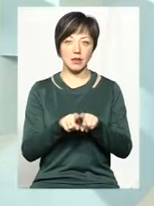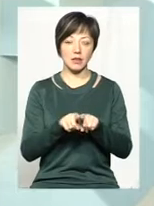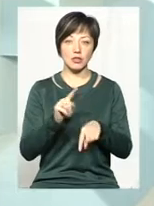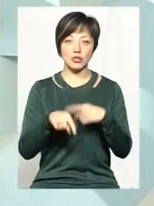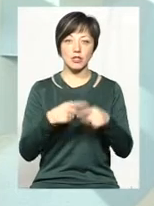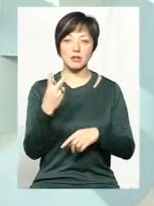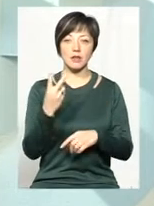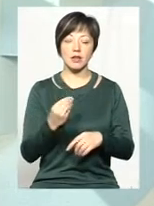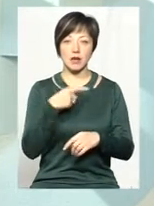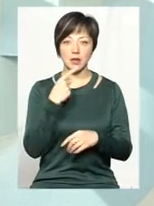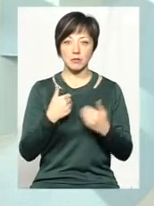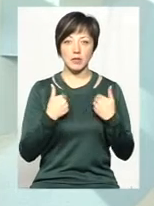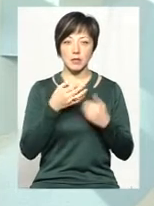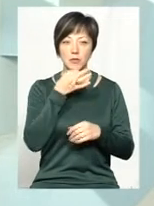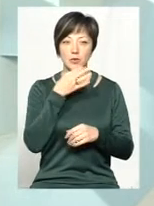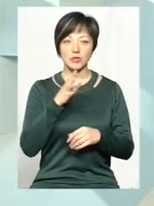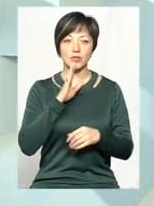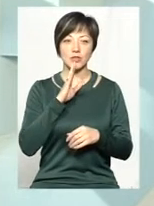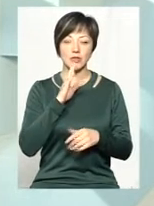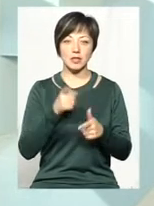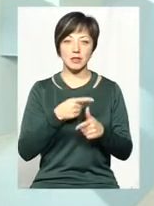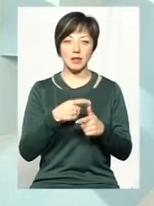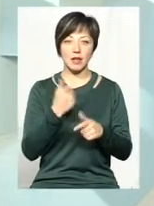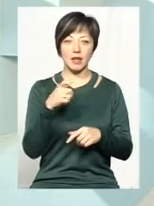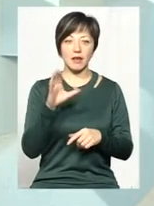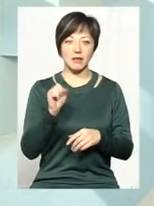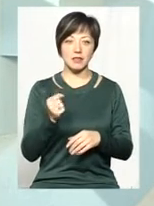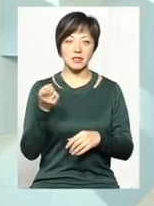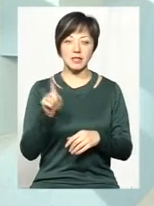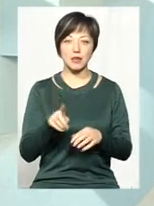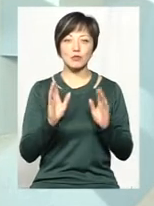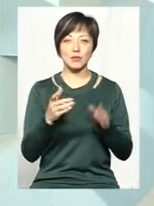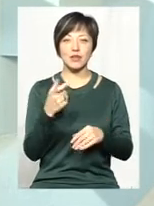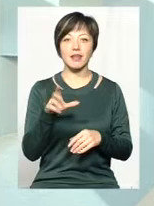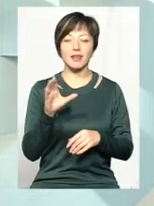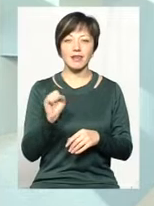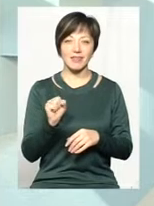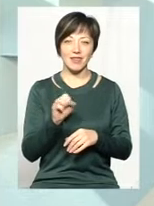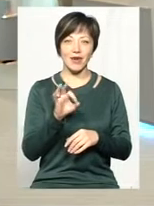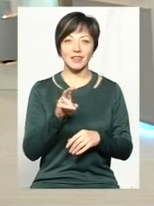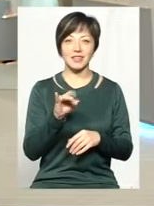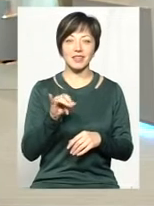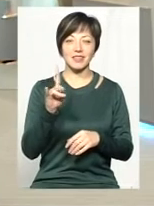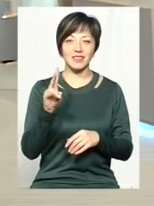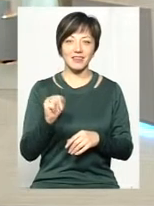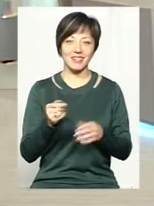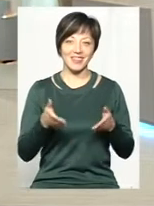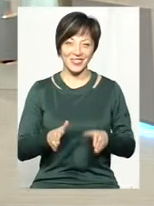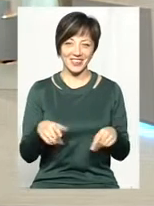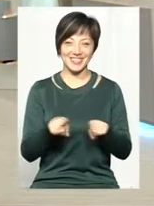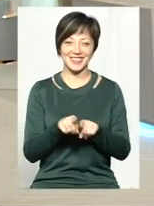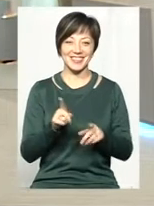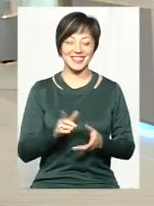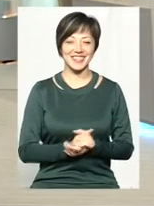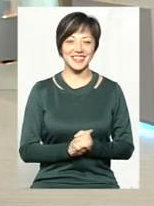два дні вона каже, мені так подобається жінське ім'я Єва. Я кажу, ну, значить, буде Єва Олександрівна. Так вона і народилася, до